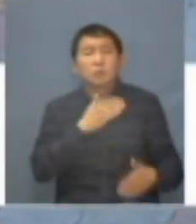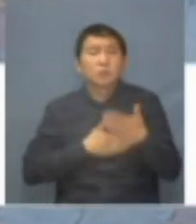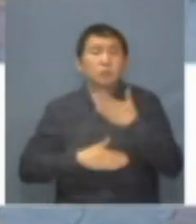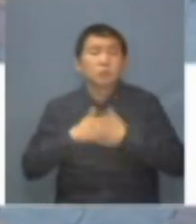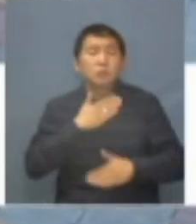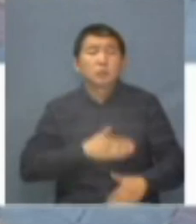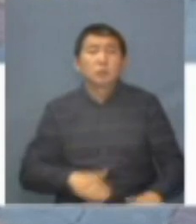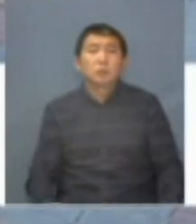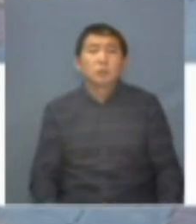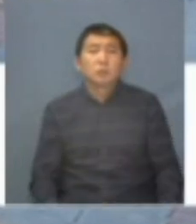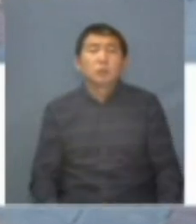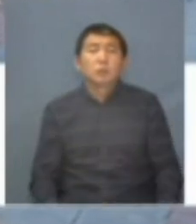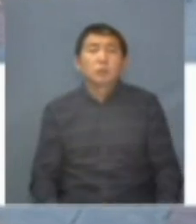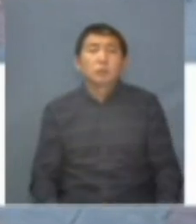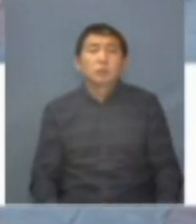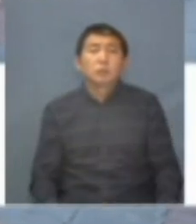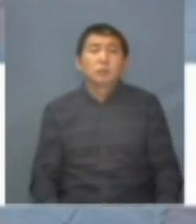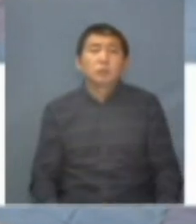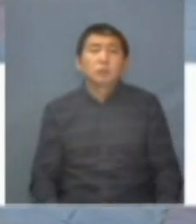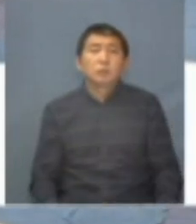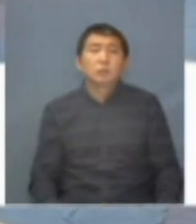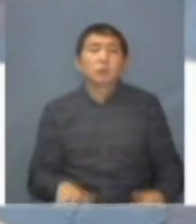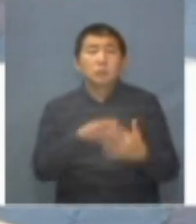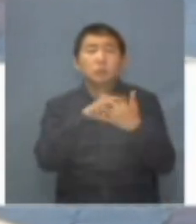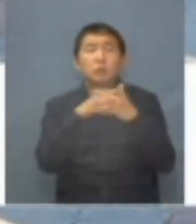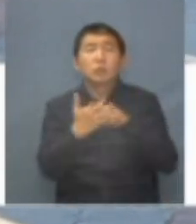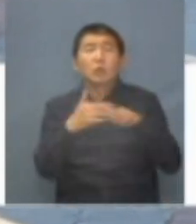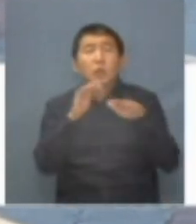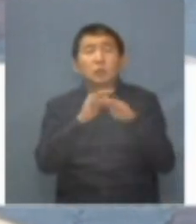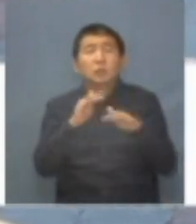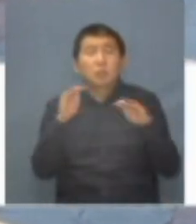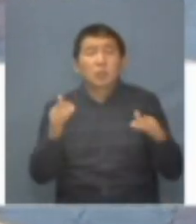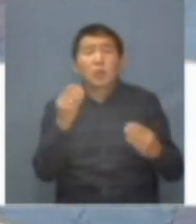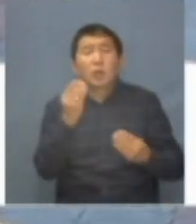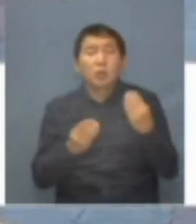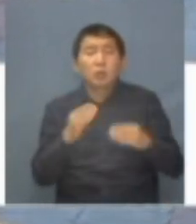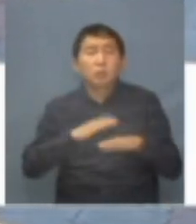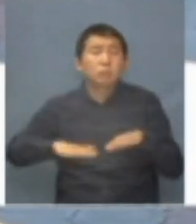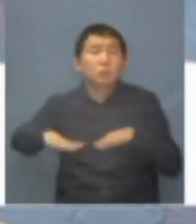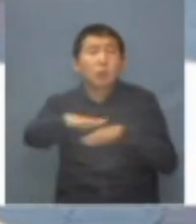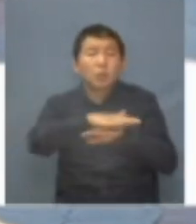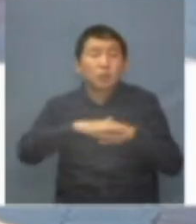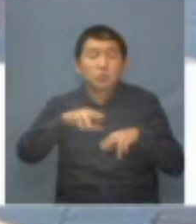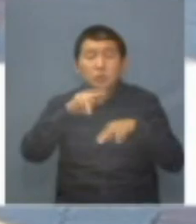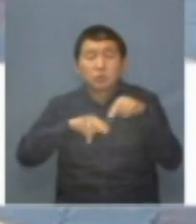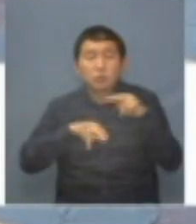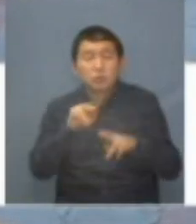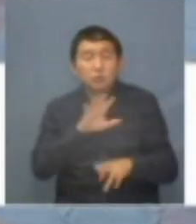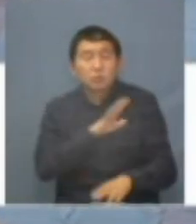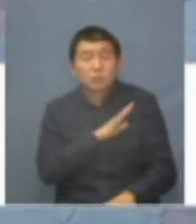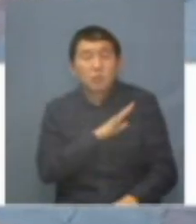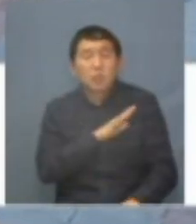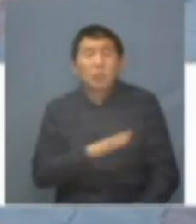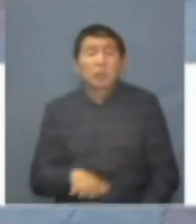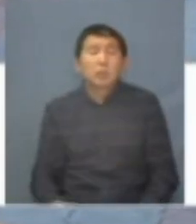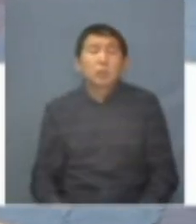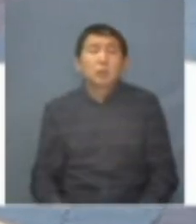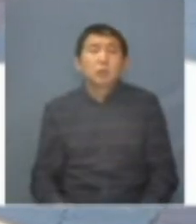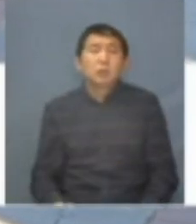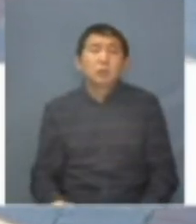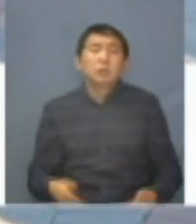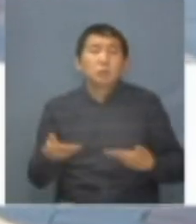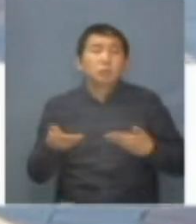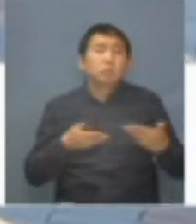Ауылдар ішінде бірнеше балалар ойын алаңдары салынды, жаяу жүргіншілер үшін тротуарлар салынды, және